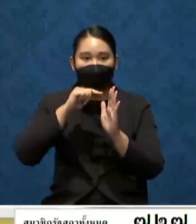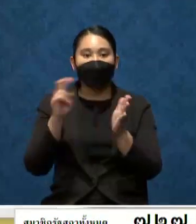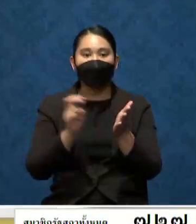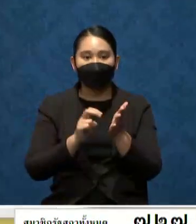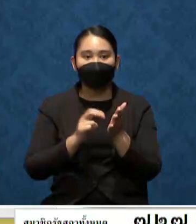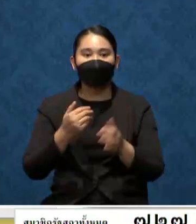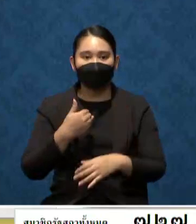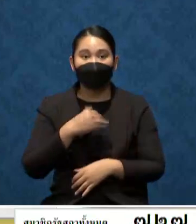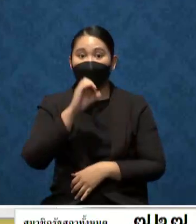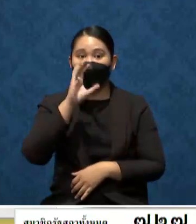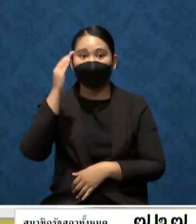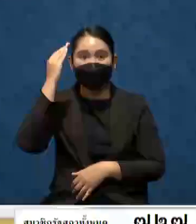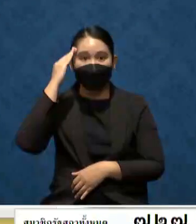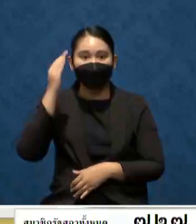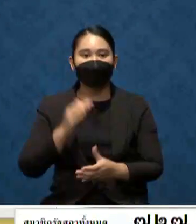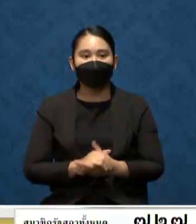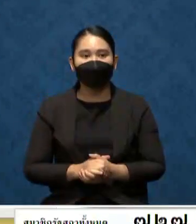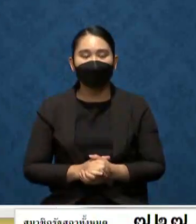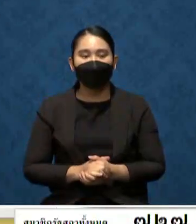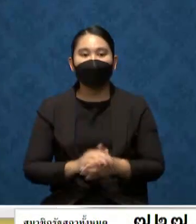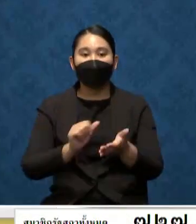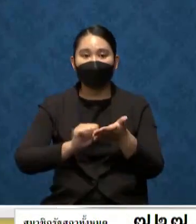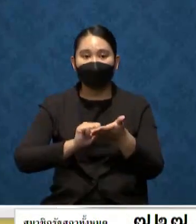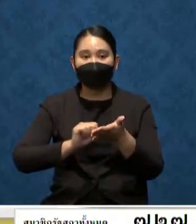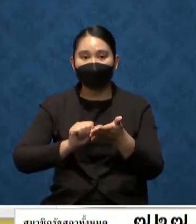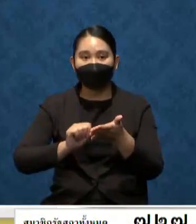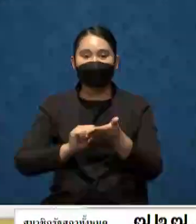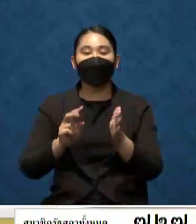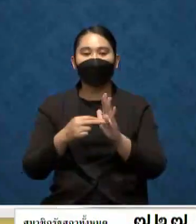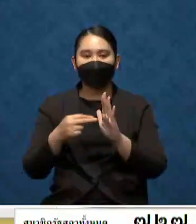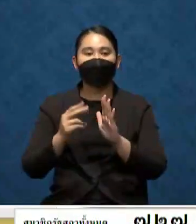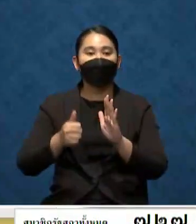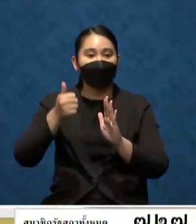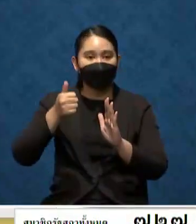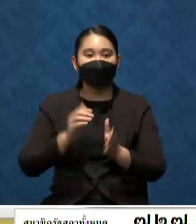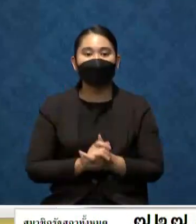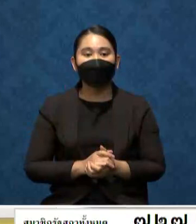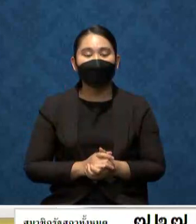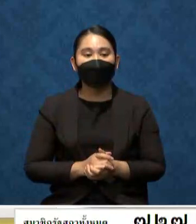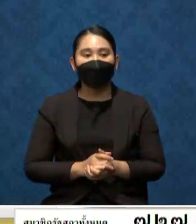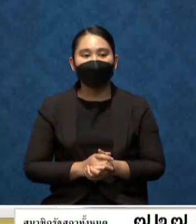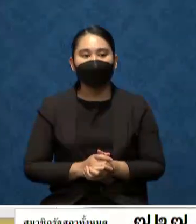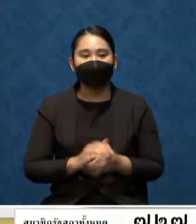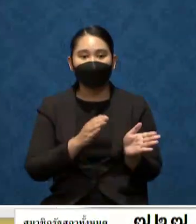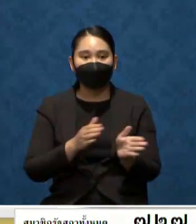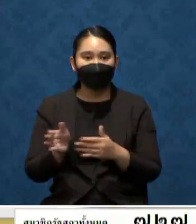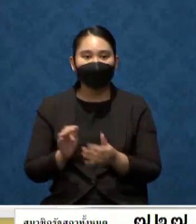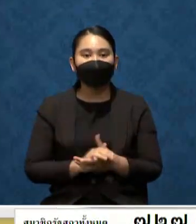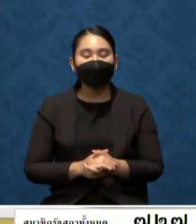มขออนุญาตย้ำว่าแก้ไขอย่างนี้คงจะเป็นไปไม่ได้นอกจากนั้นในฉบับเดียวกันก็